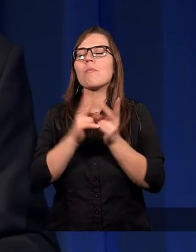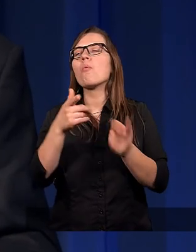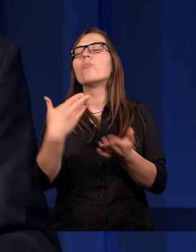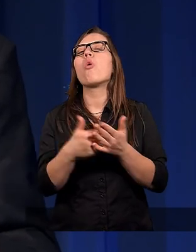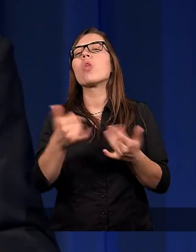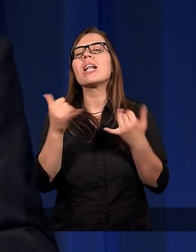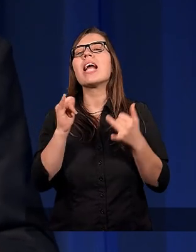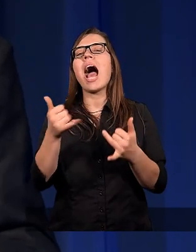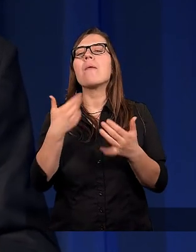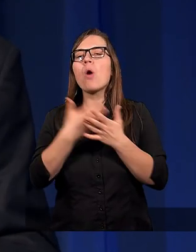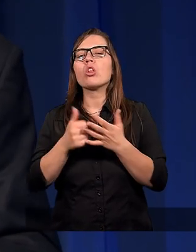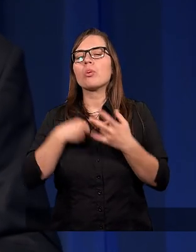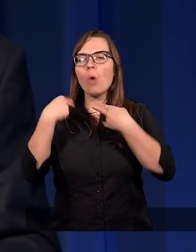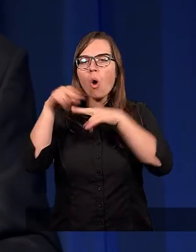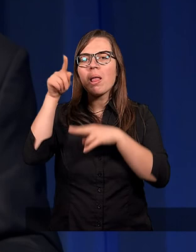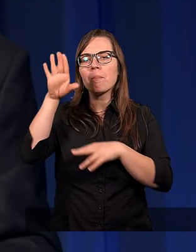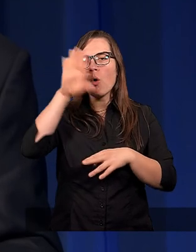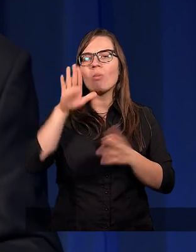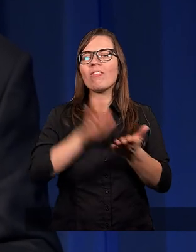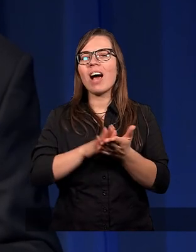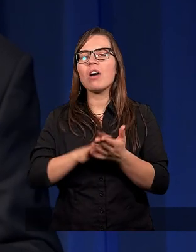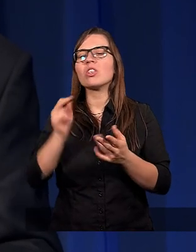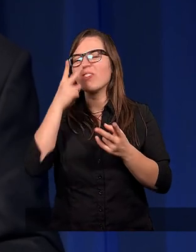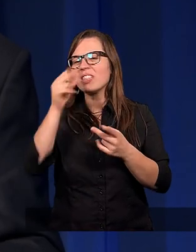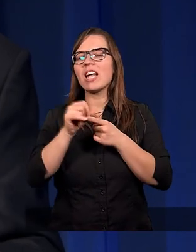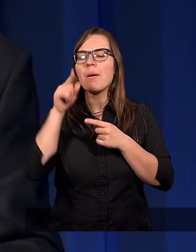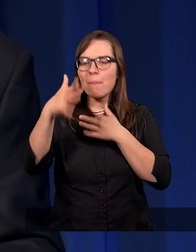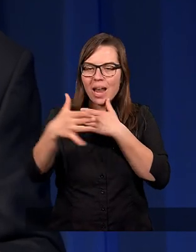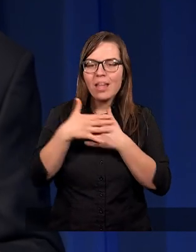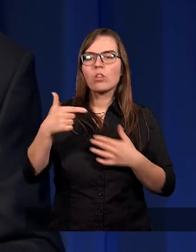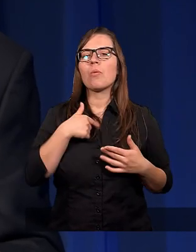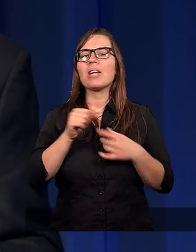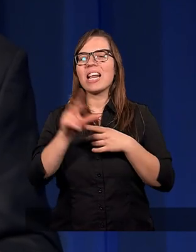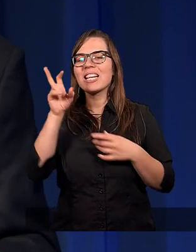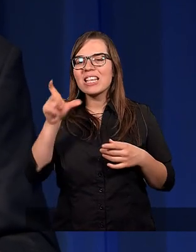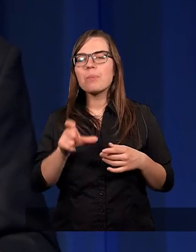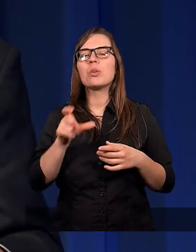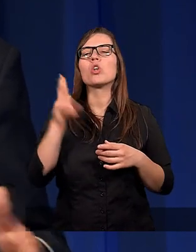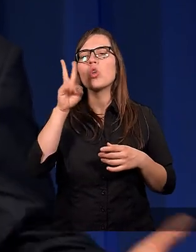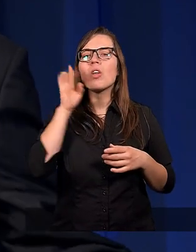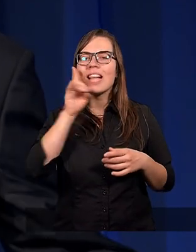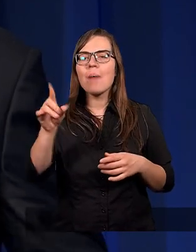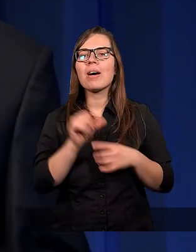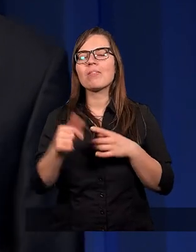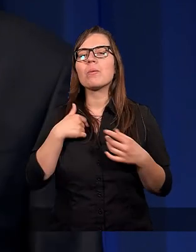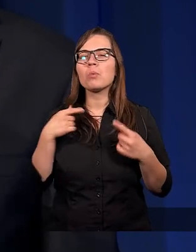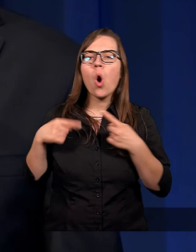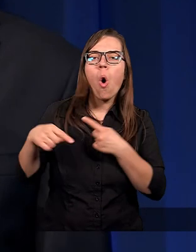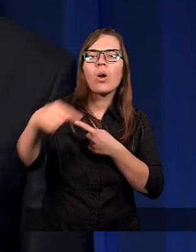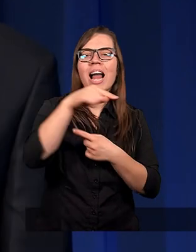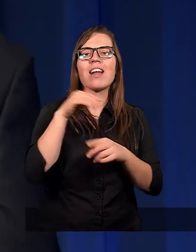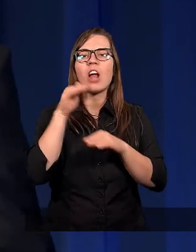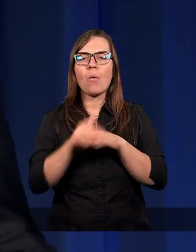innego, jak tylko po to, żeby oddać Mu chwałę, żeby poczuć, że jest blisko mnie, że jest kimś, kto tak naprawdę otacza mnie swoją łaską.